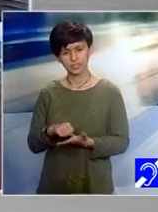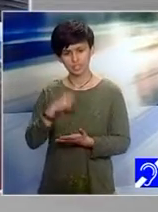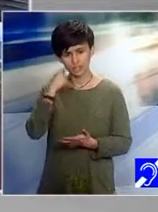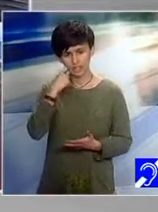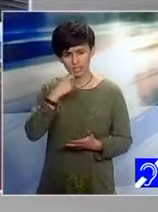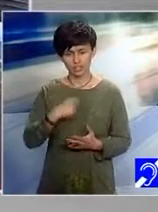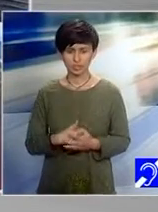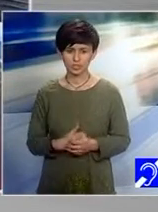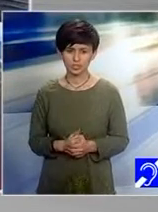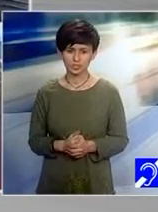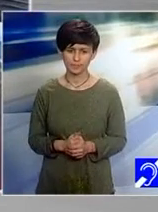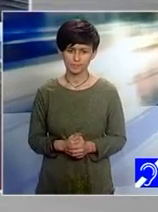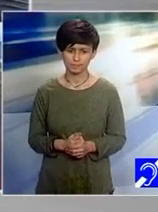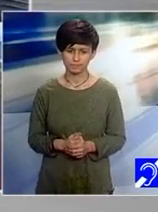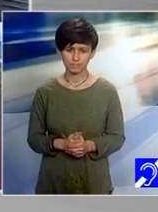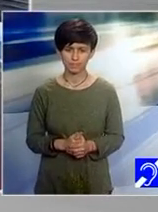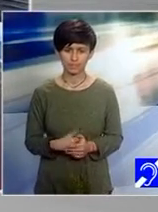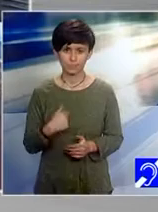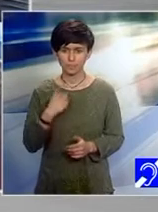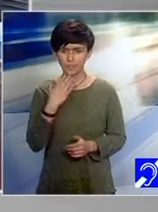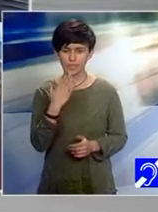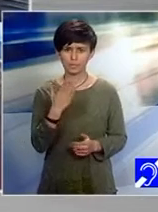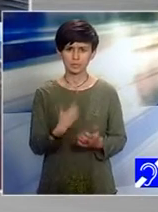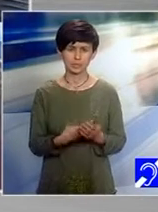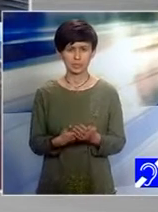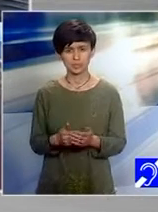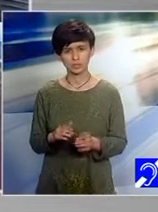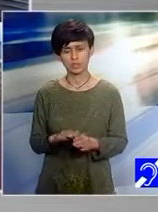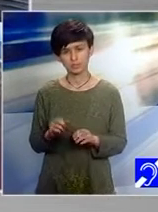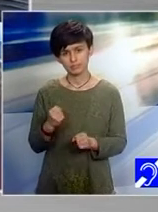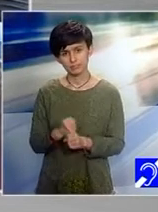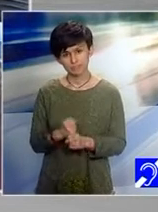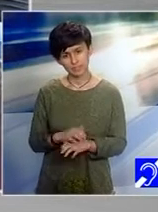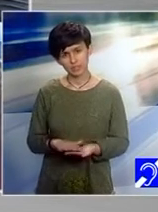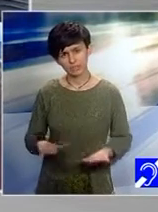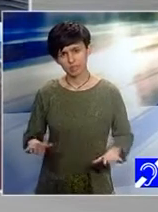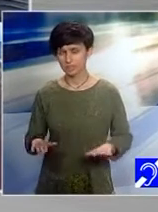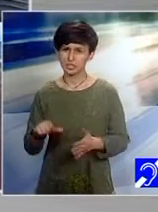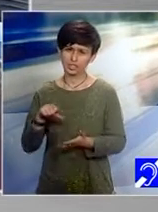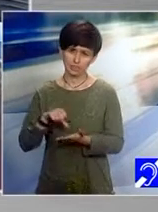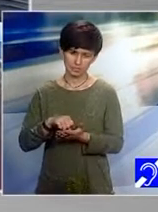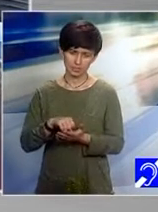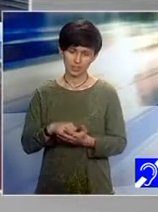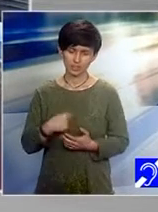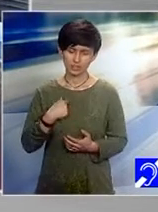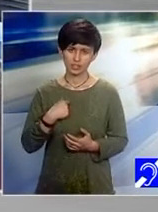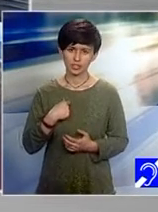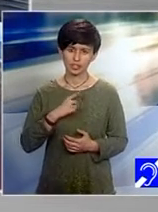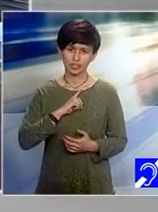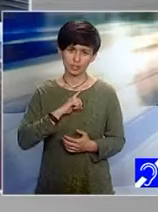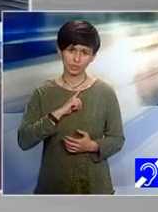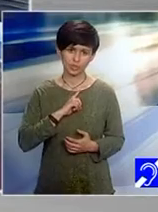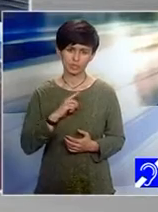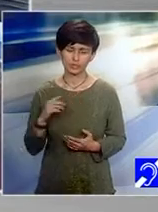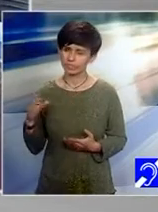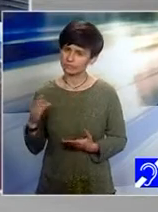Armenilor. Da, căreia îi datorăm foarte mult, pentru că a pus bazele acestei filiale și Noi, eu personal am luat-o din